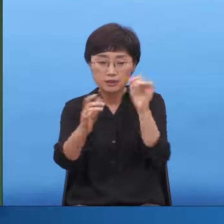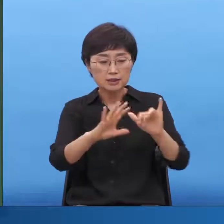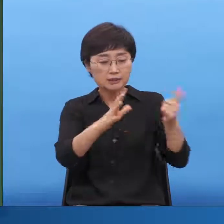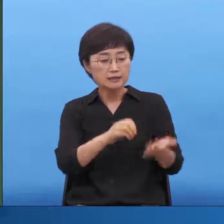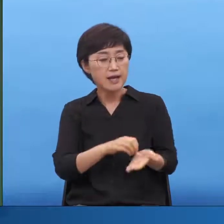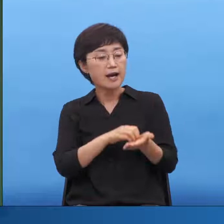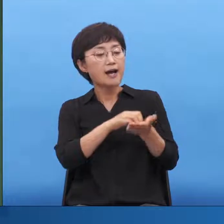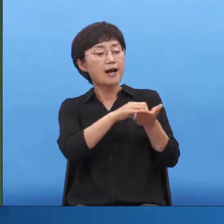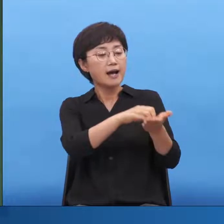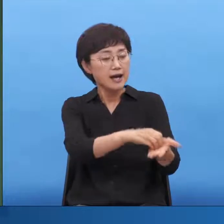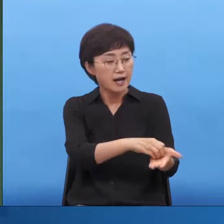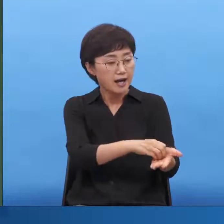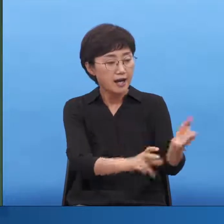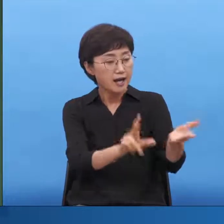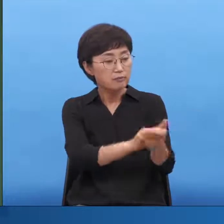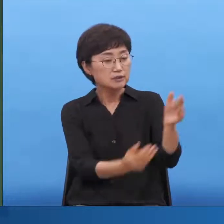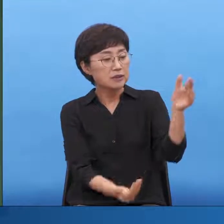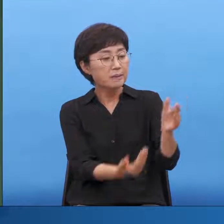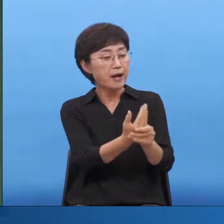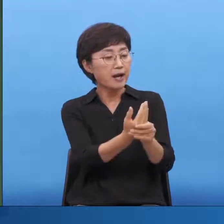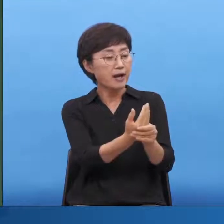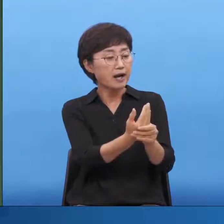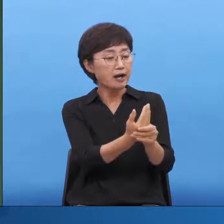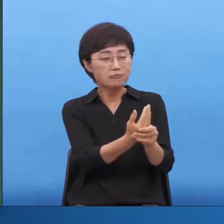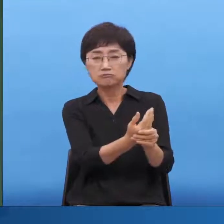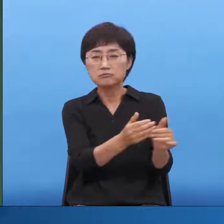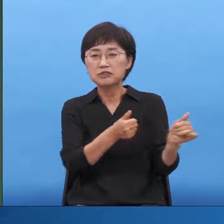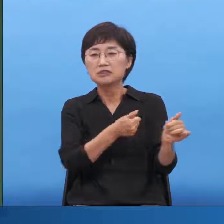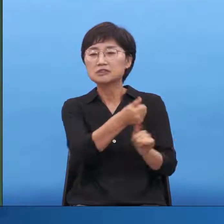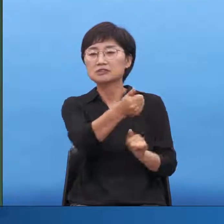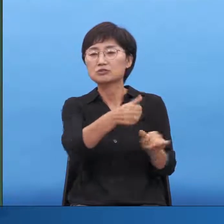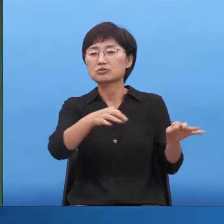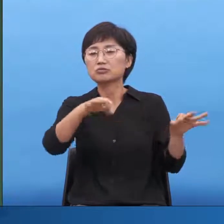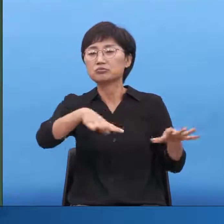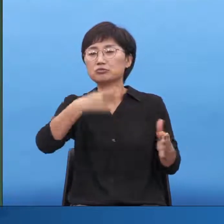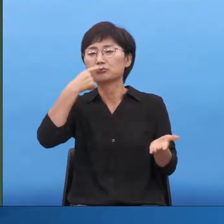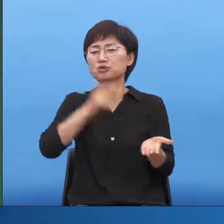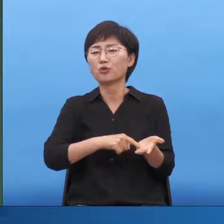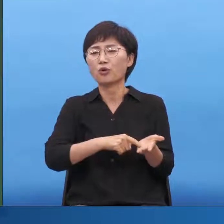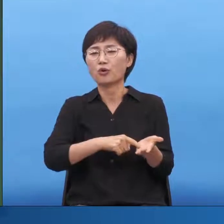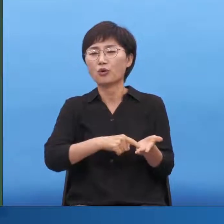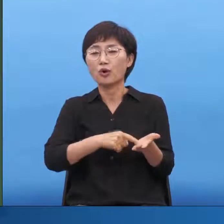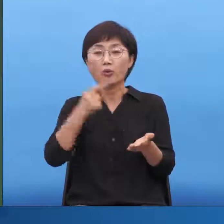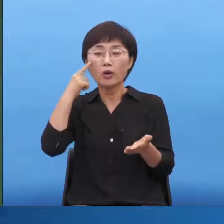人们现在刻印的话，去现场遇到问题，他就会扎下根基。 이제는 문제 터지면 이길 수 있는 체질이 딱 돼버린 거예요.